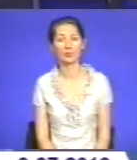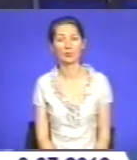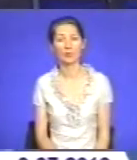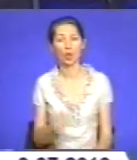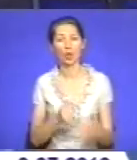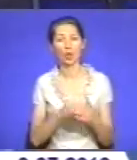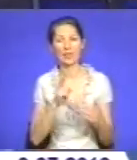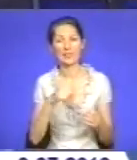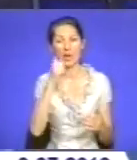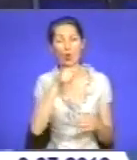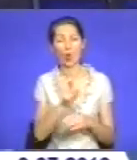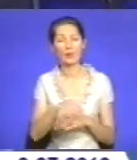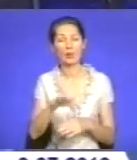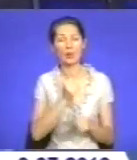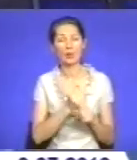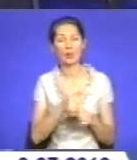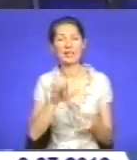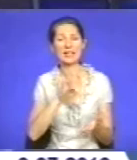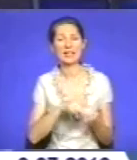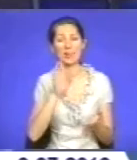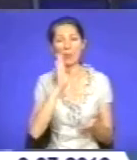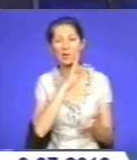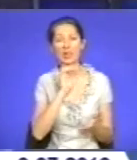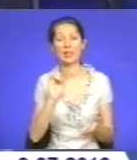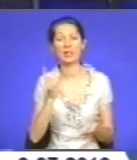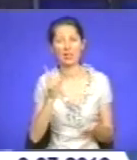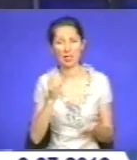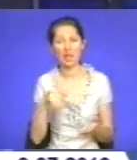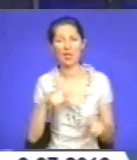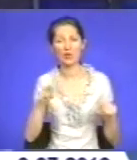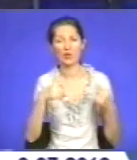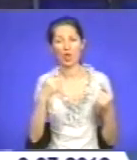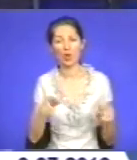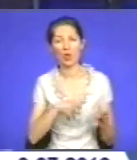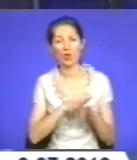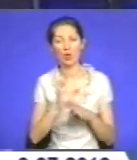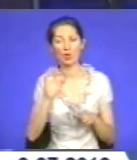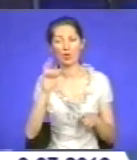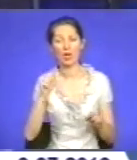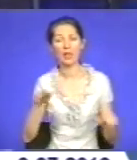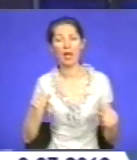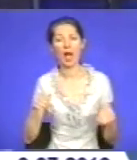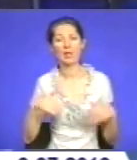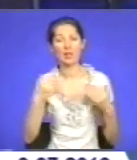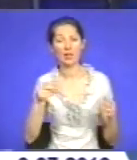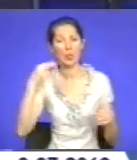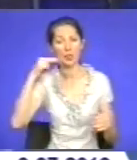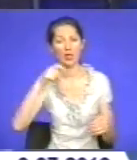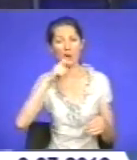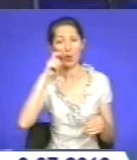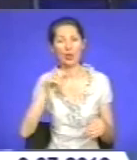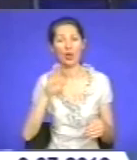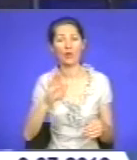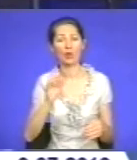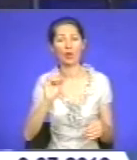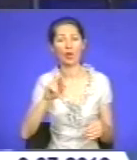До кінця року на Тернопільщині запрацює центр матері і дитини. Створять його на виконання соціальних ініціатив президента України Віктора Януковича.